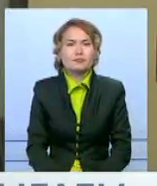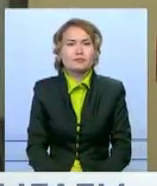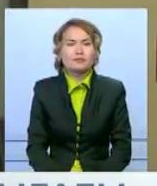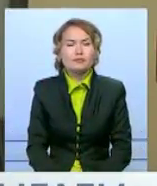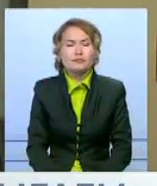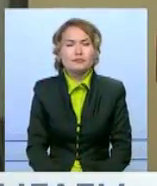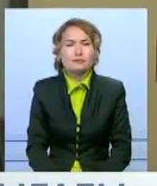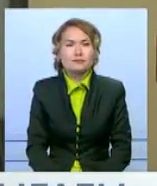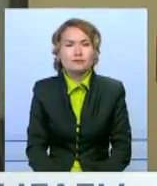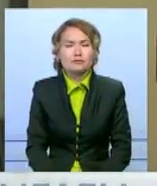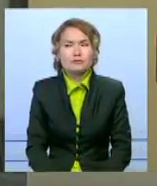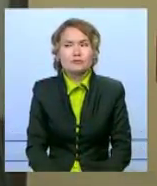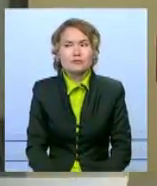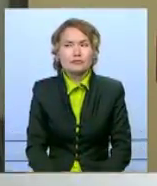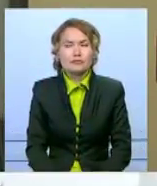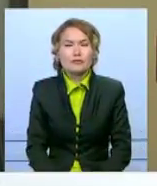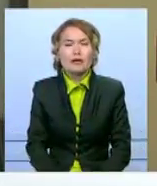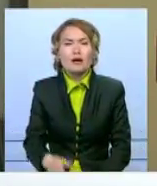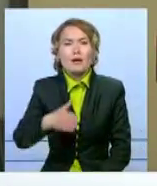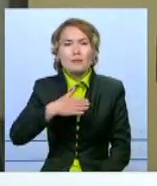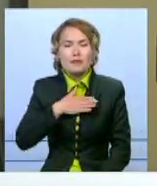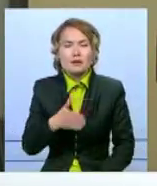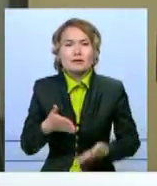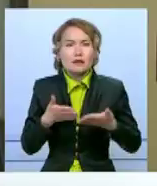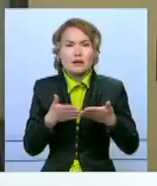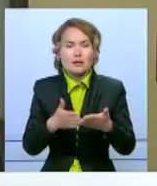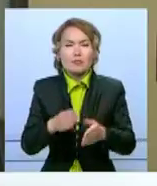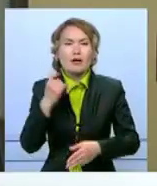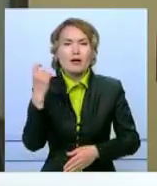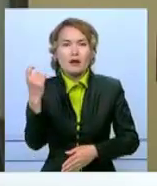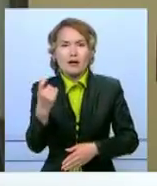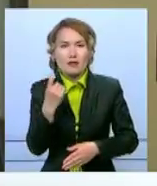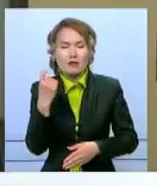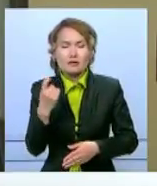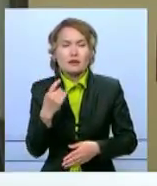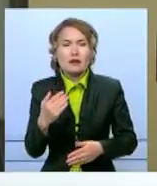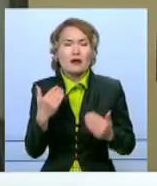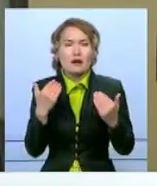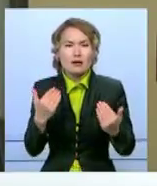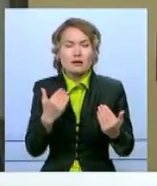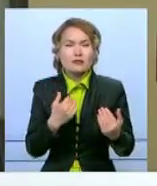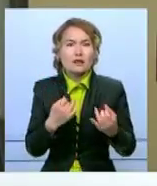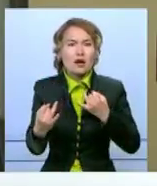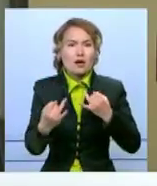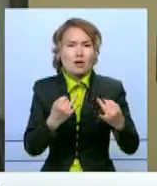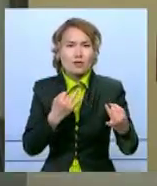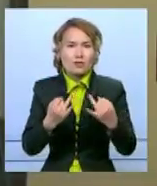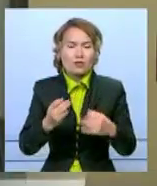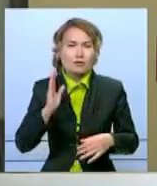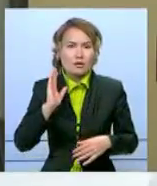Бізбен қайта-қайта кеме иесінің арасында хат жазу, хат алмасу, қағаз жүзінде